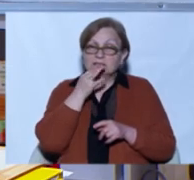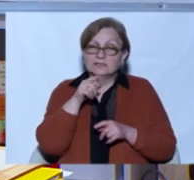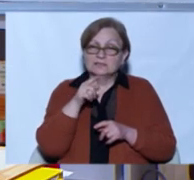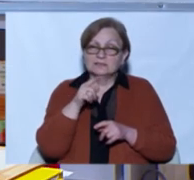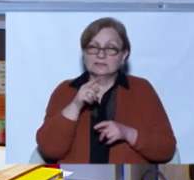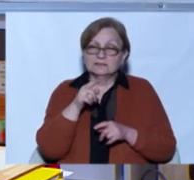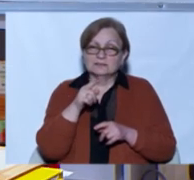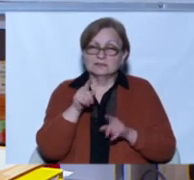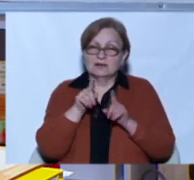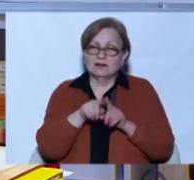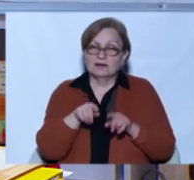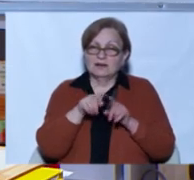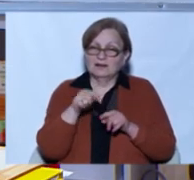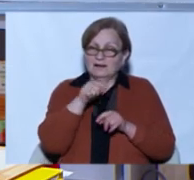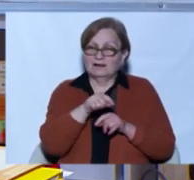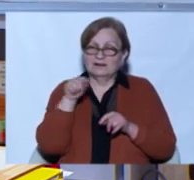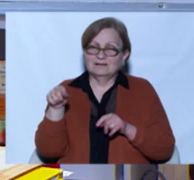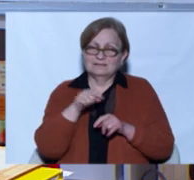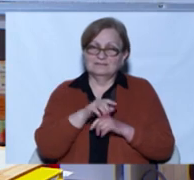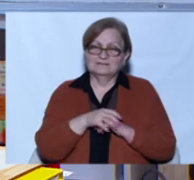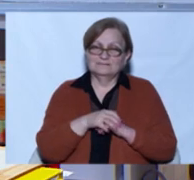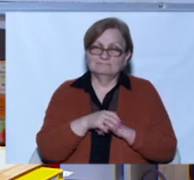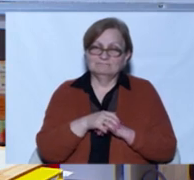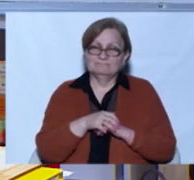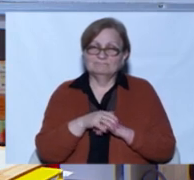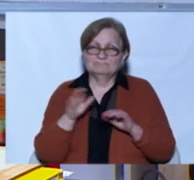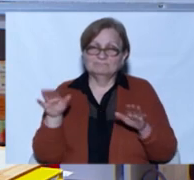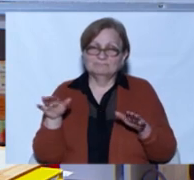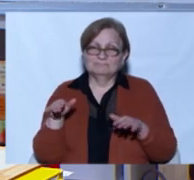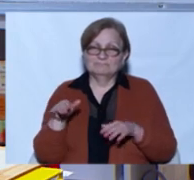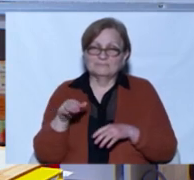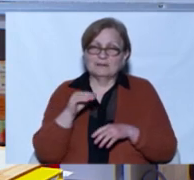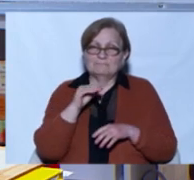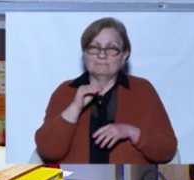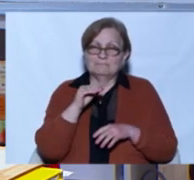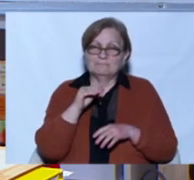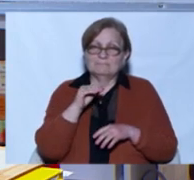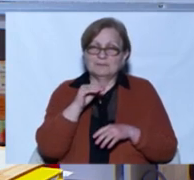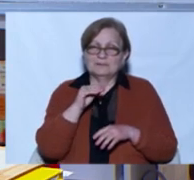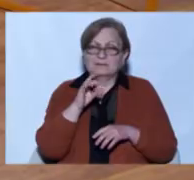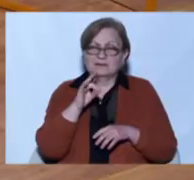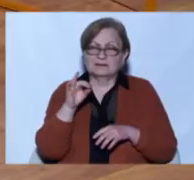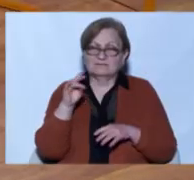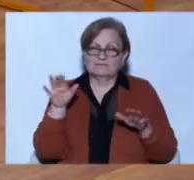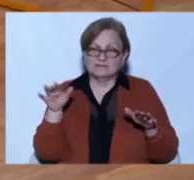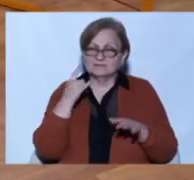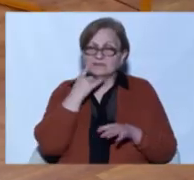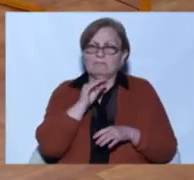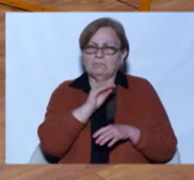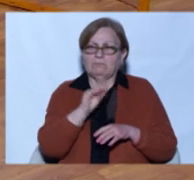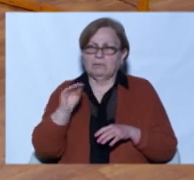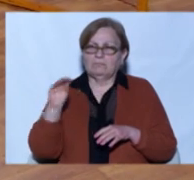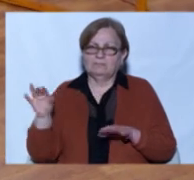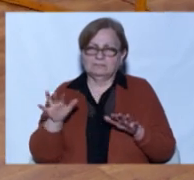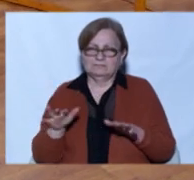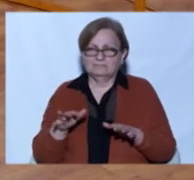ერთი და იგივე თანხმოვანი შემომხვდა. ფრინველს ფრთხილად ეფერებოდა. ფ.